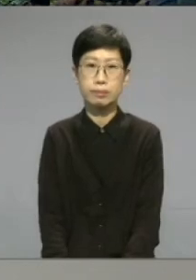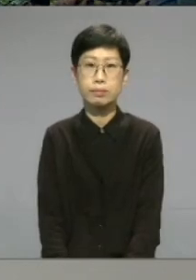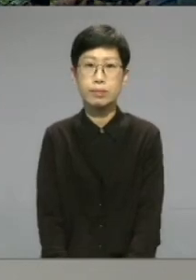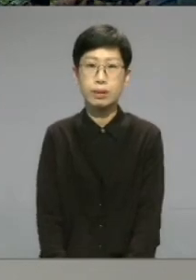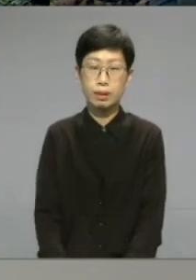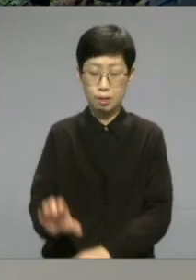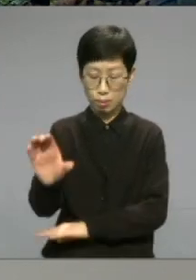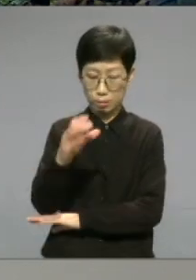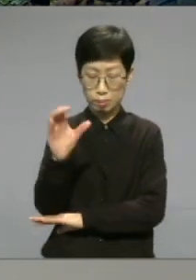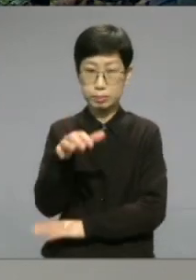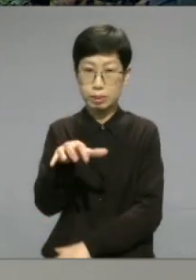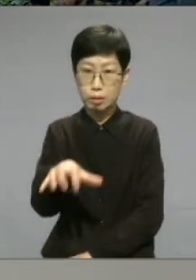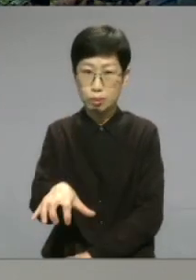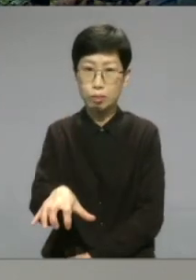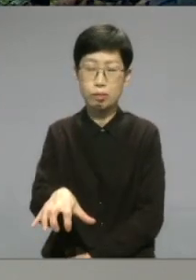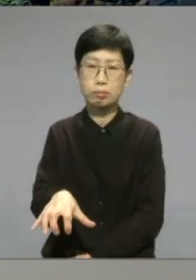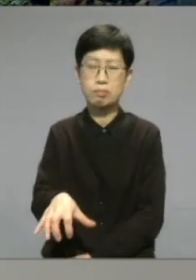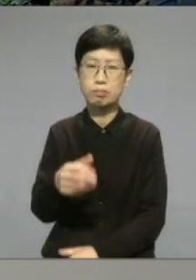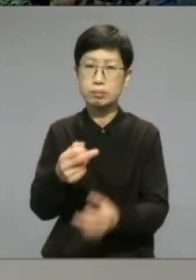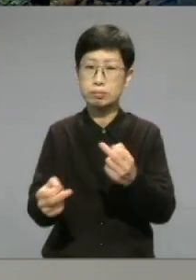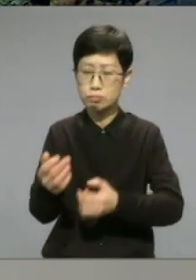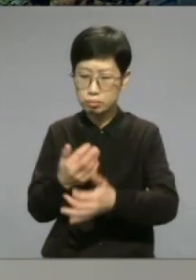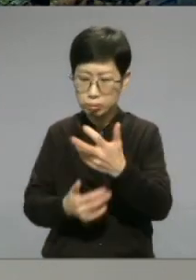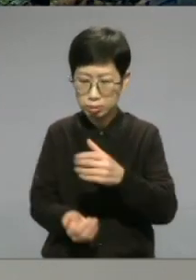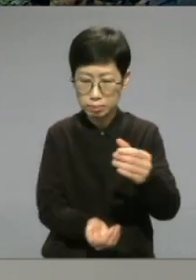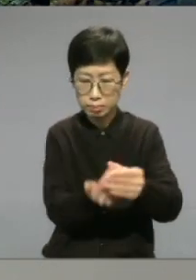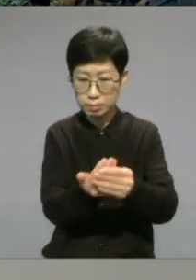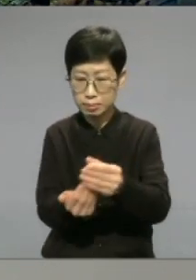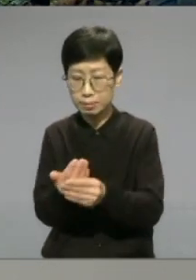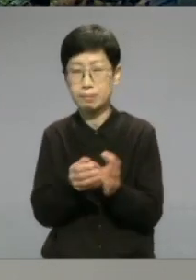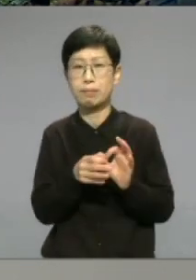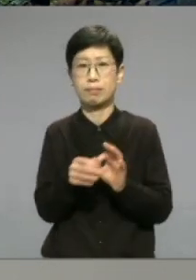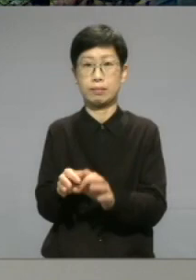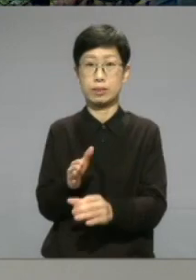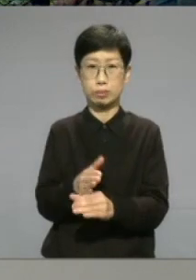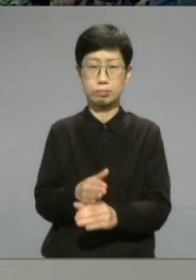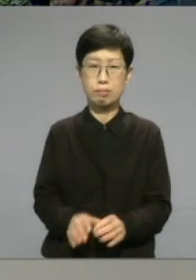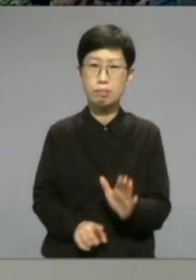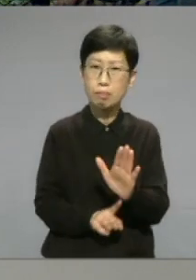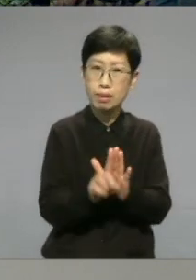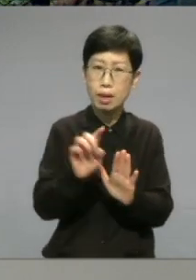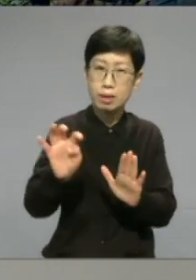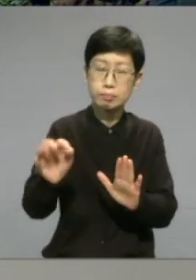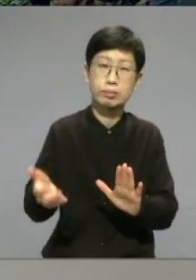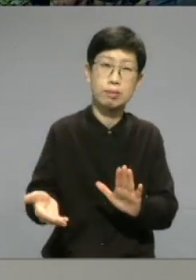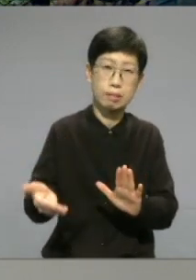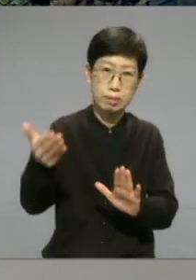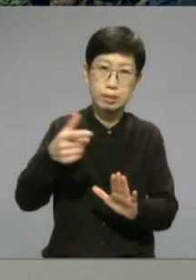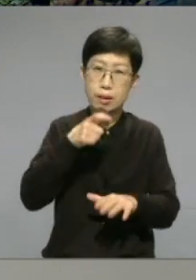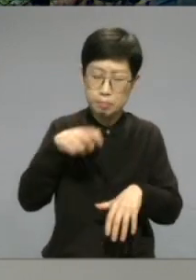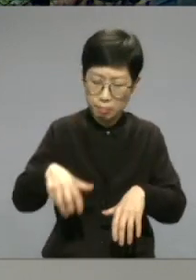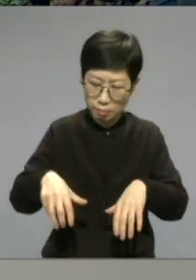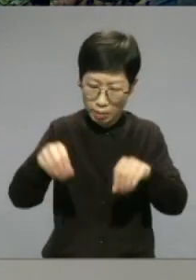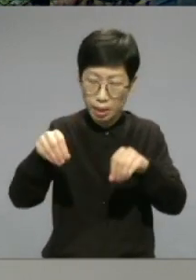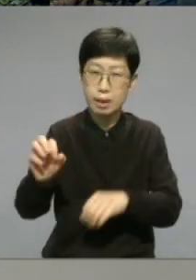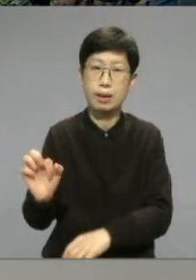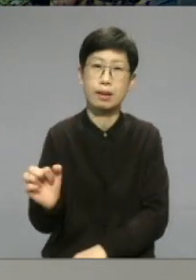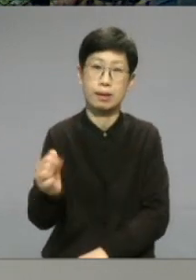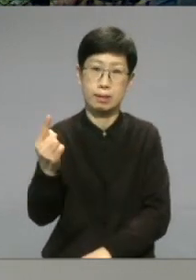남미 콜롬비아에선 수백여 건 산불이 연이어 발생하고 있습니다. 40도를 넘나드는 고온 건조한 날씨가